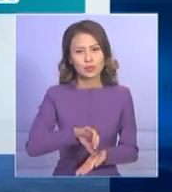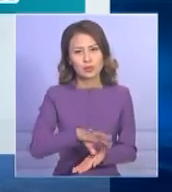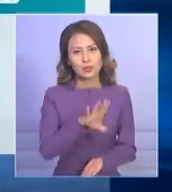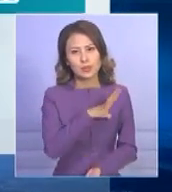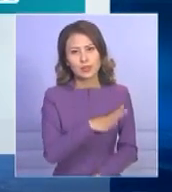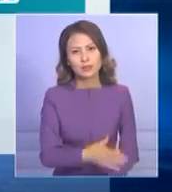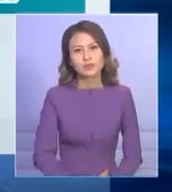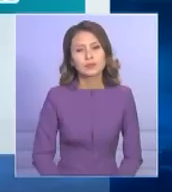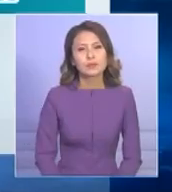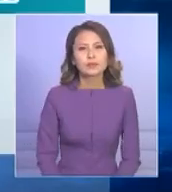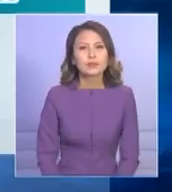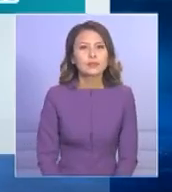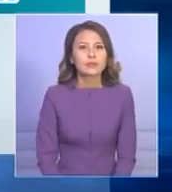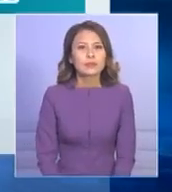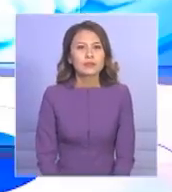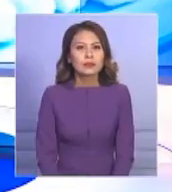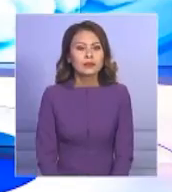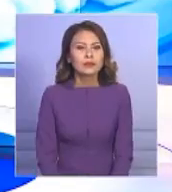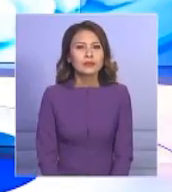қатысты.